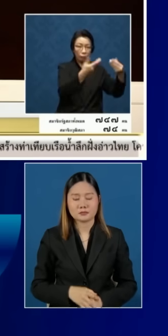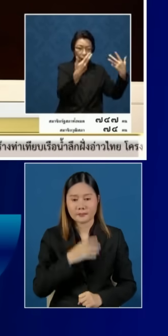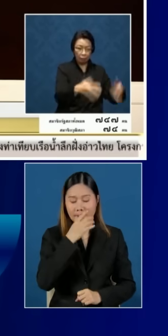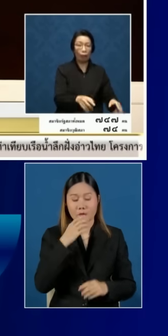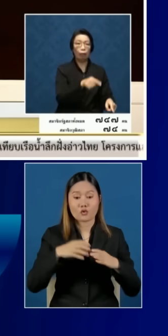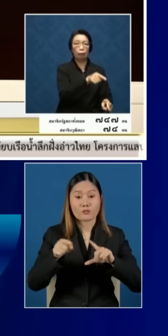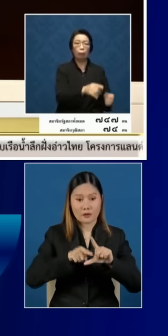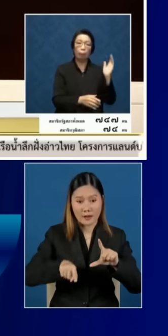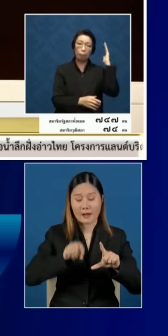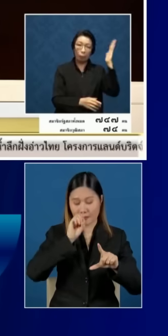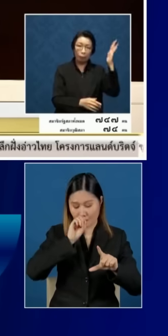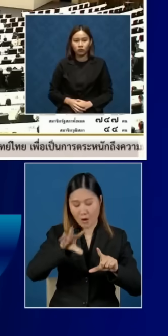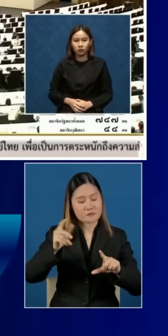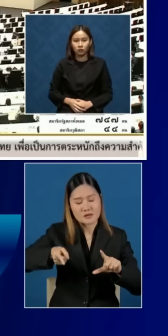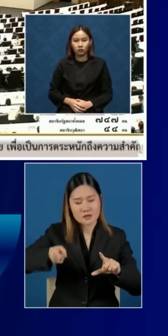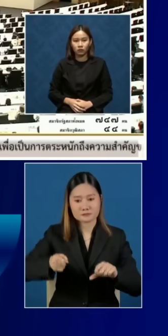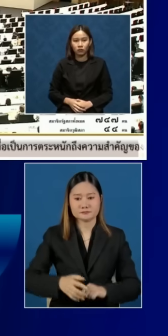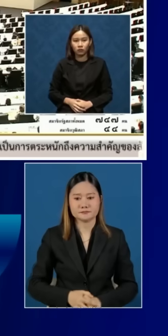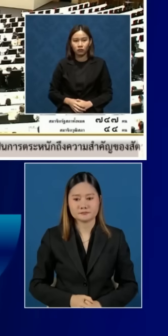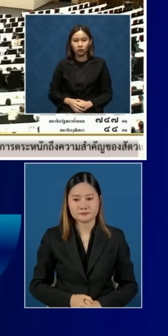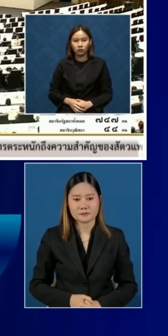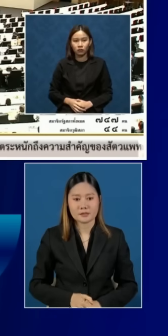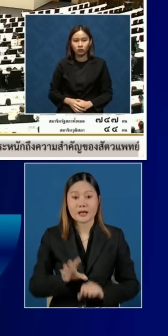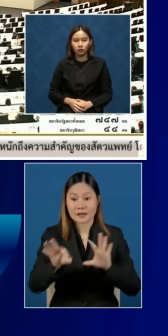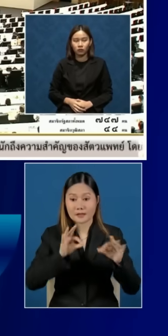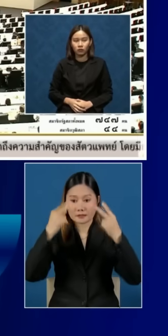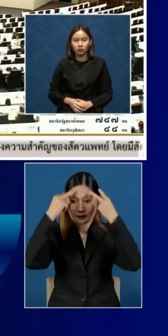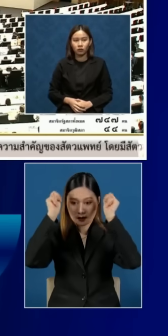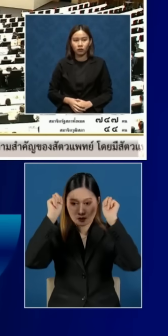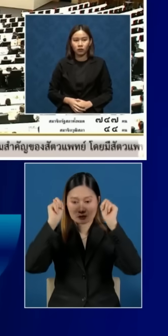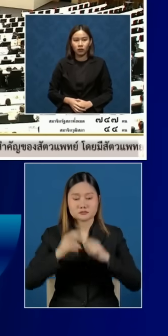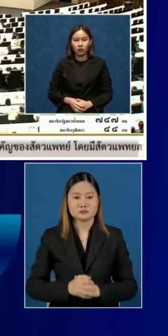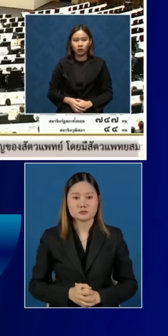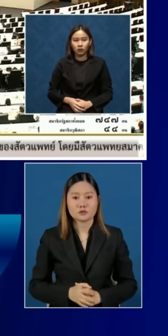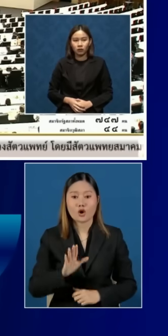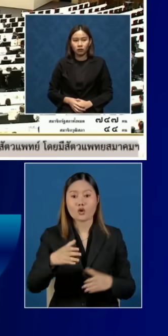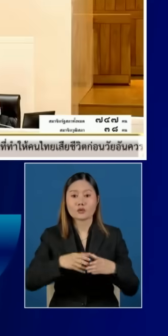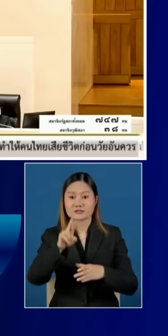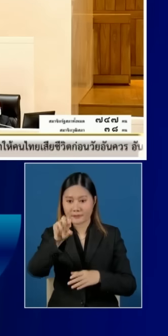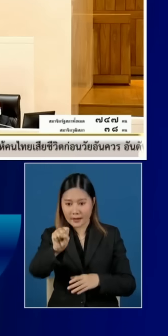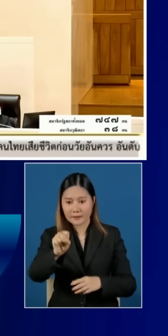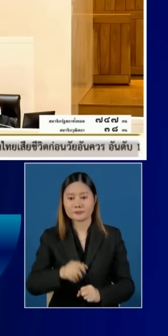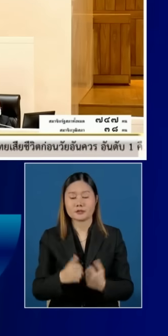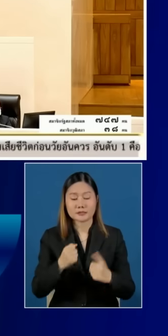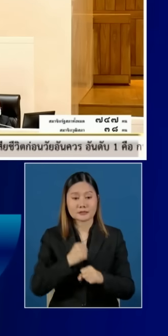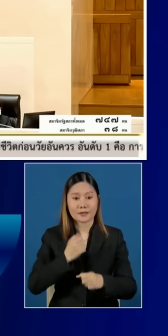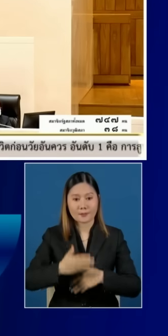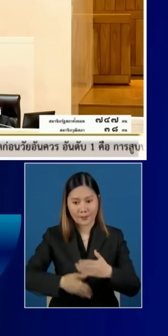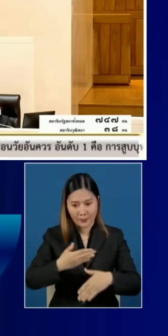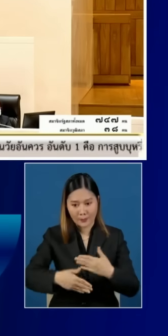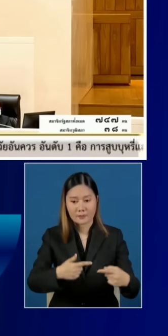รคก้าวไกลเรายังยืนยันว่าการเลือกนายกรัฐมนตรีของรัฐสภาเนี่ยสามารถดำเนินการ